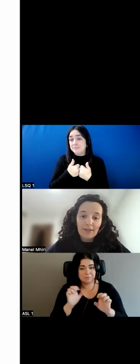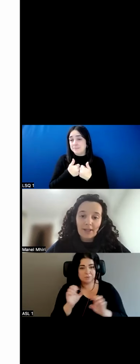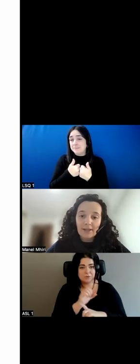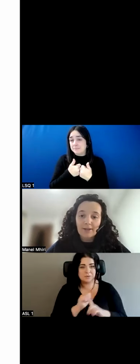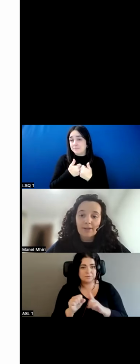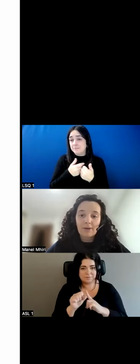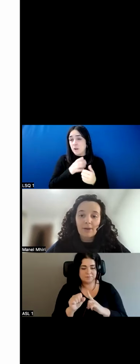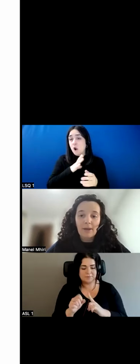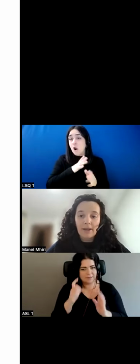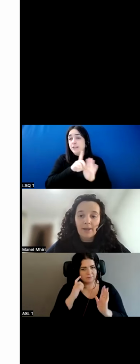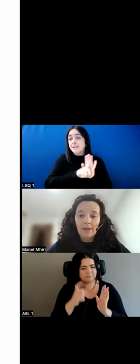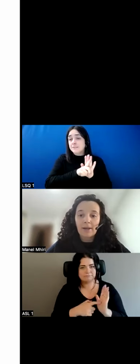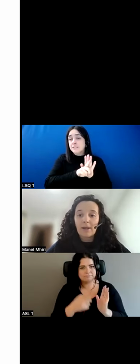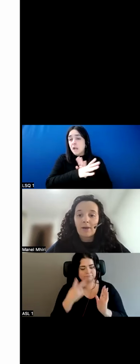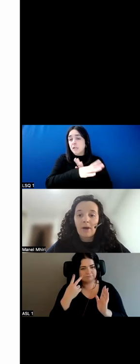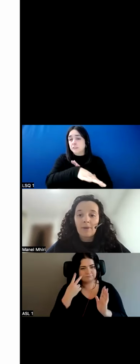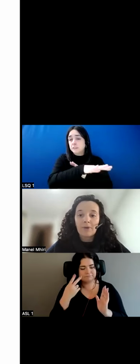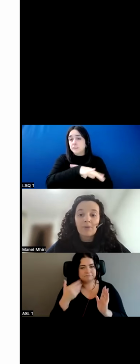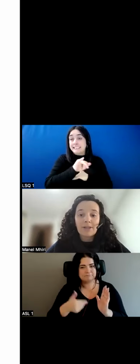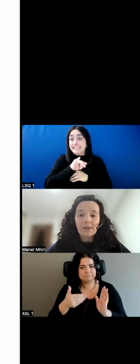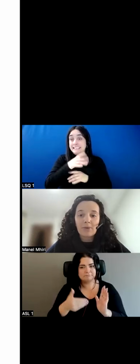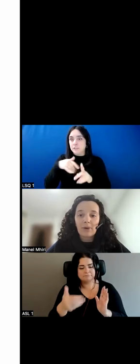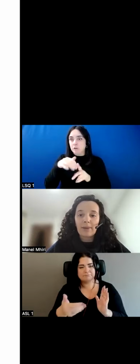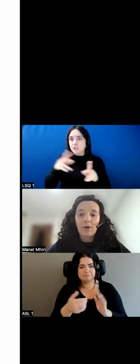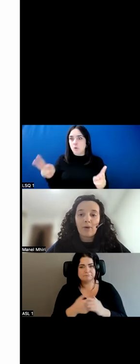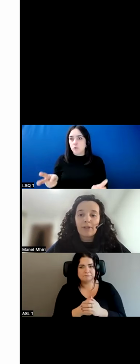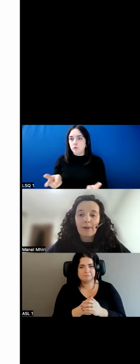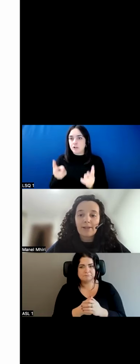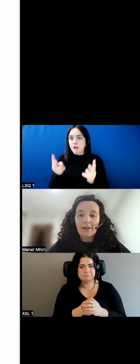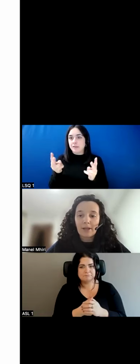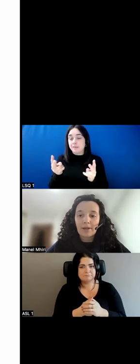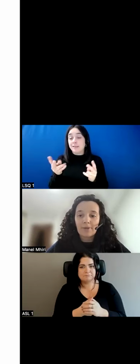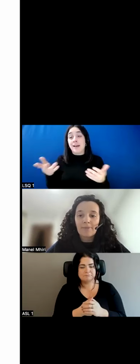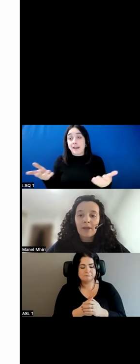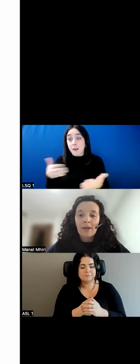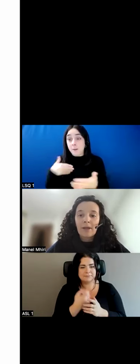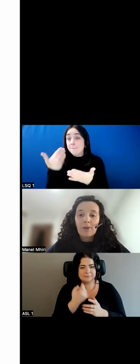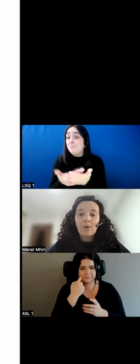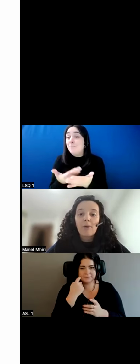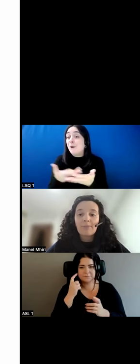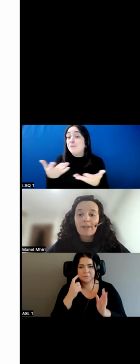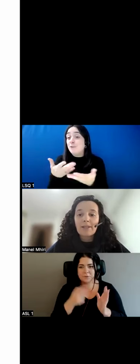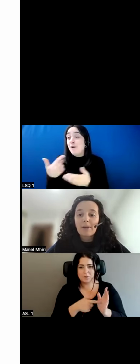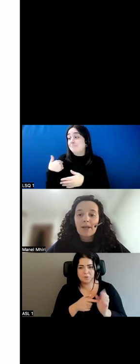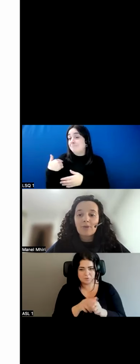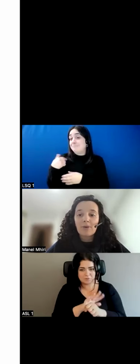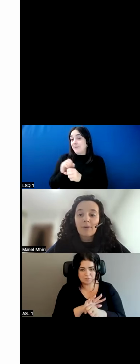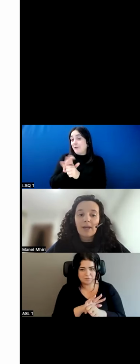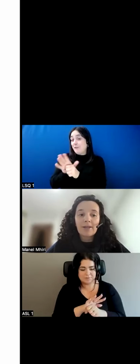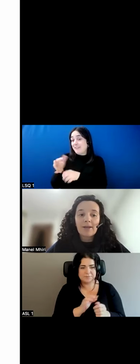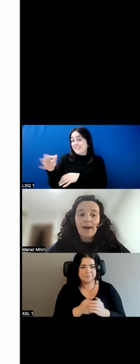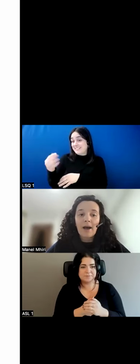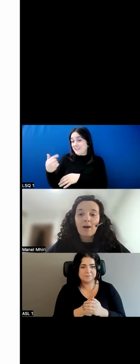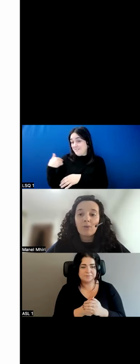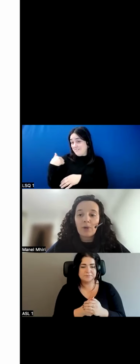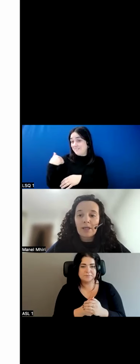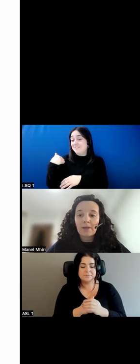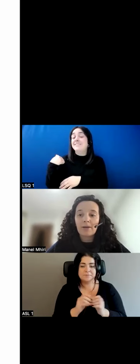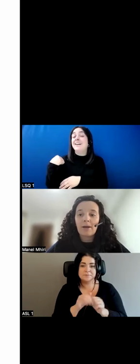déficience intellectuelle en cas d'urgence. Et on l'a vu récemment avec la pandémie de COVID-19.